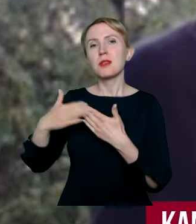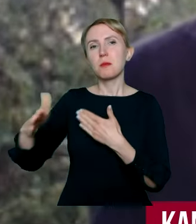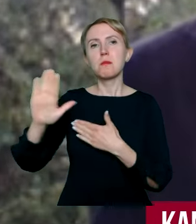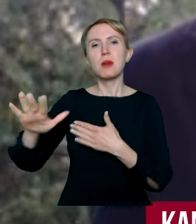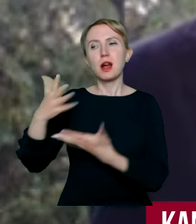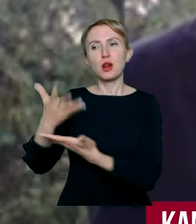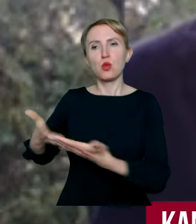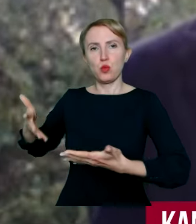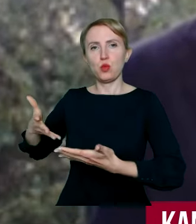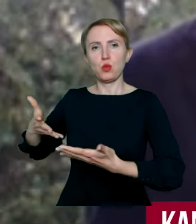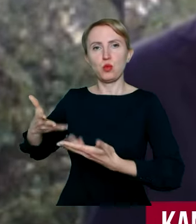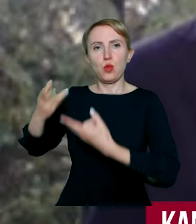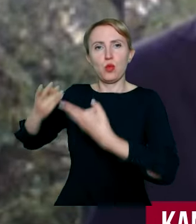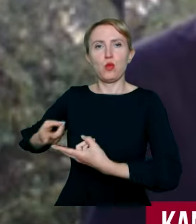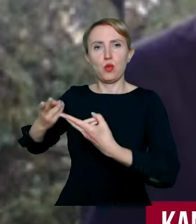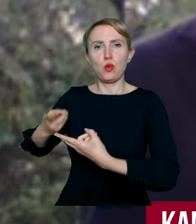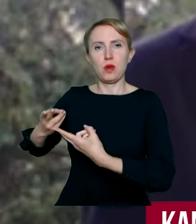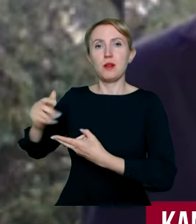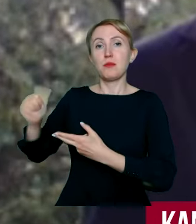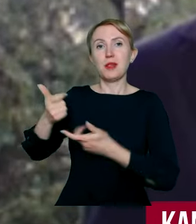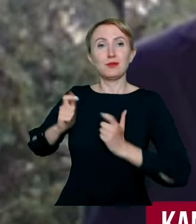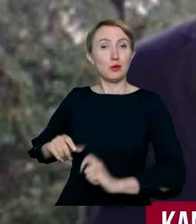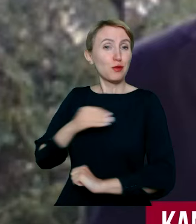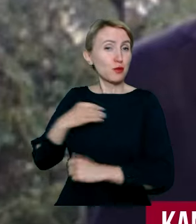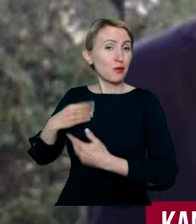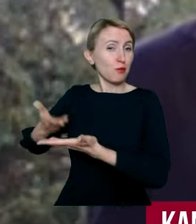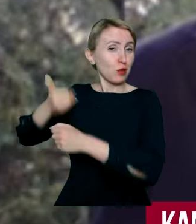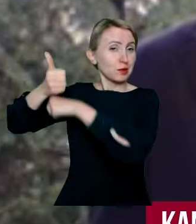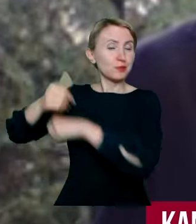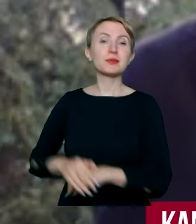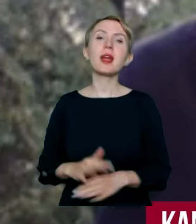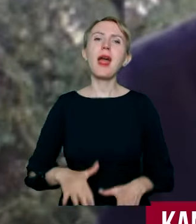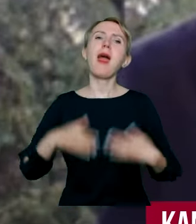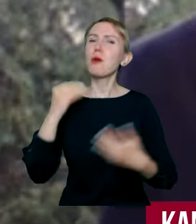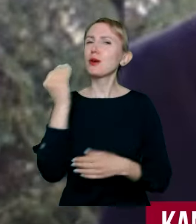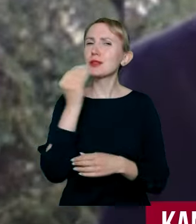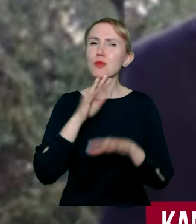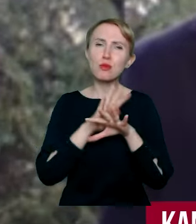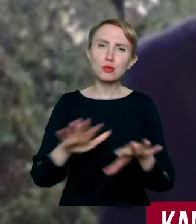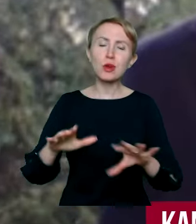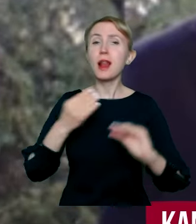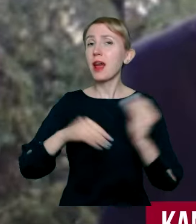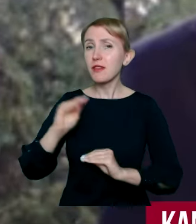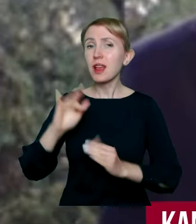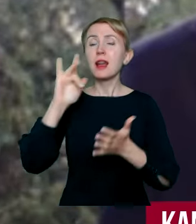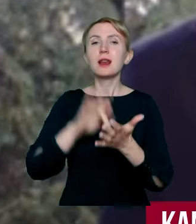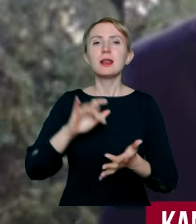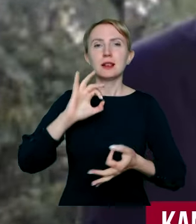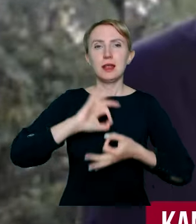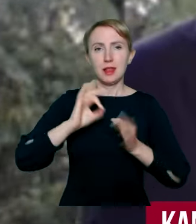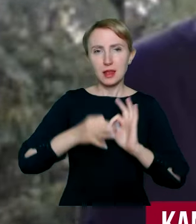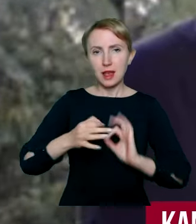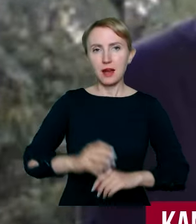gruntu, który ugoruje jako pierwszy rolnik w Polsce. Więc emocji na Pomorzu nie brakuje, ale największe są chyba w Gdyni. W Gdyni, w